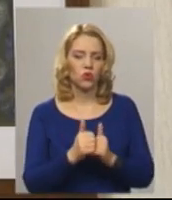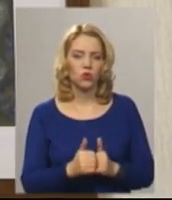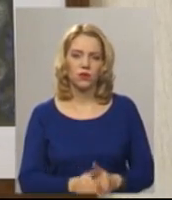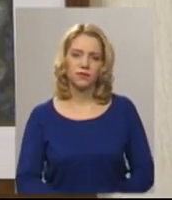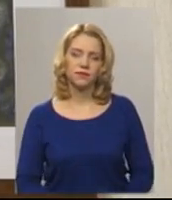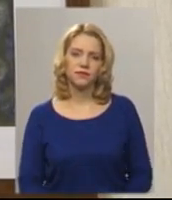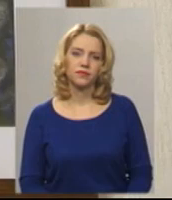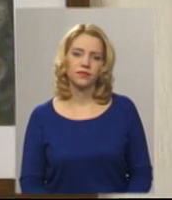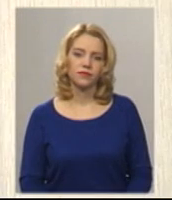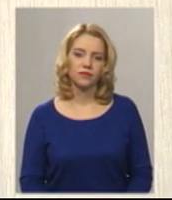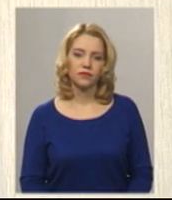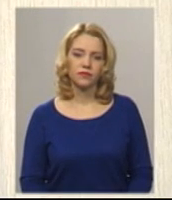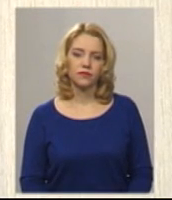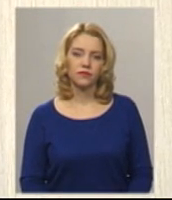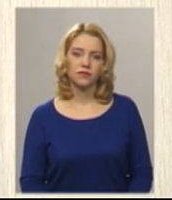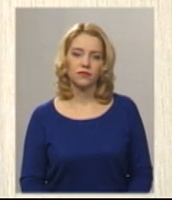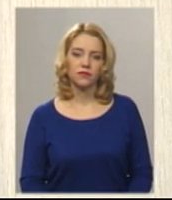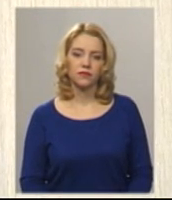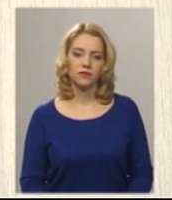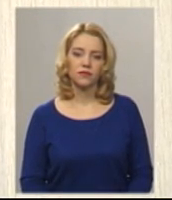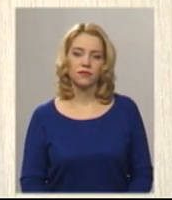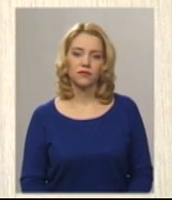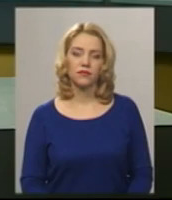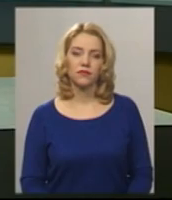Світлана Поробок, Дем'ян Цегольник. Новини на Суспільному. Хмельниччина.